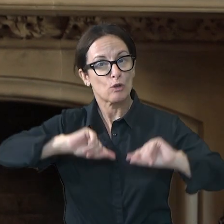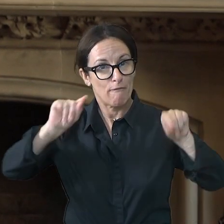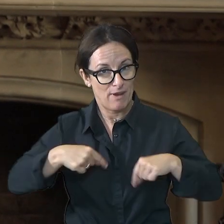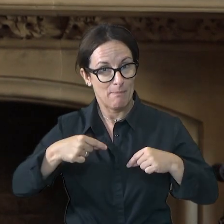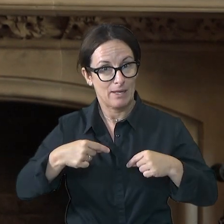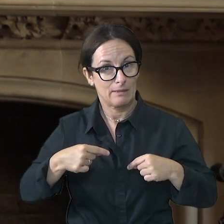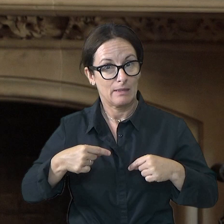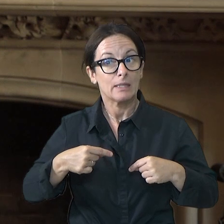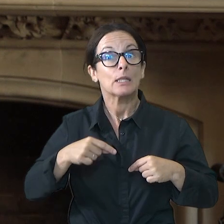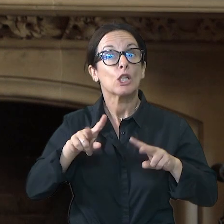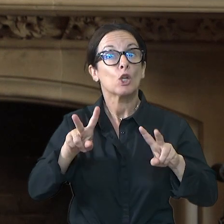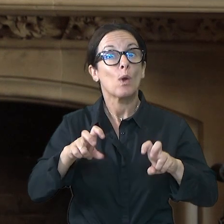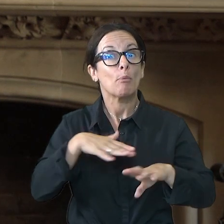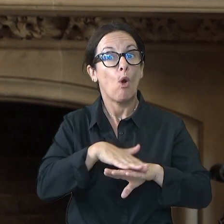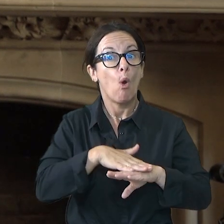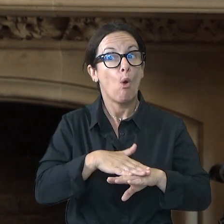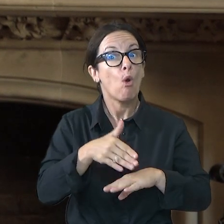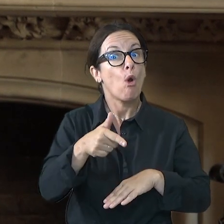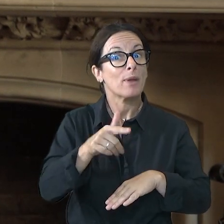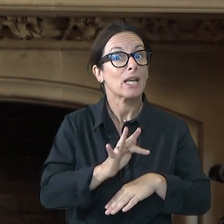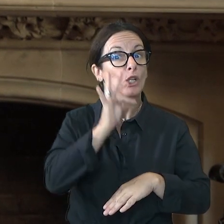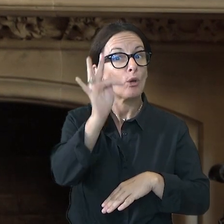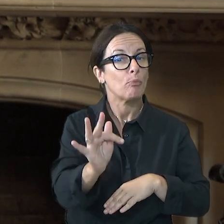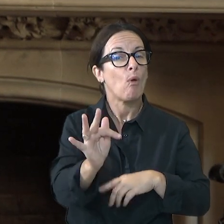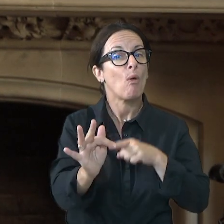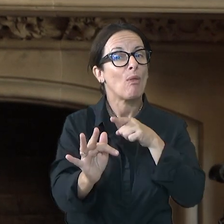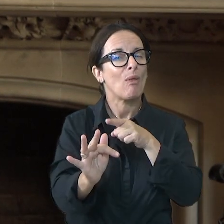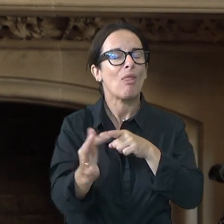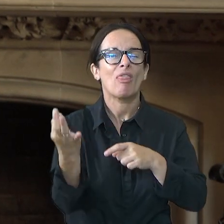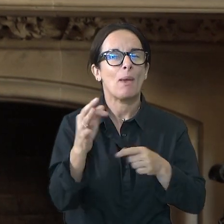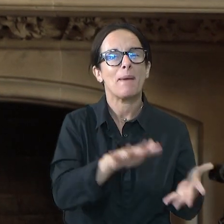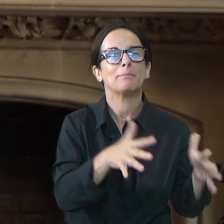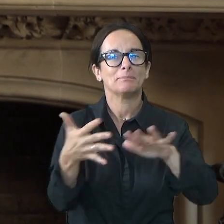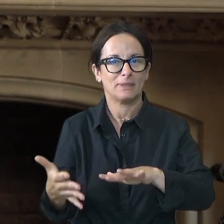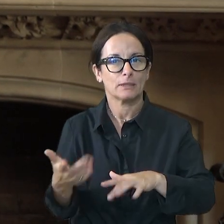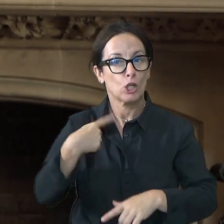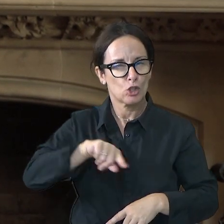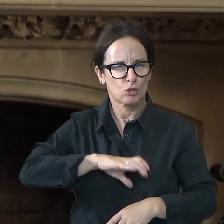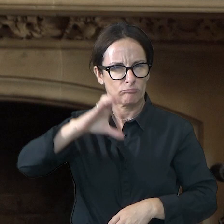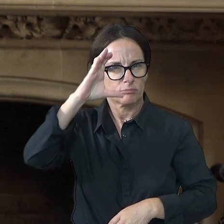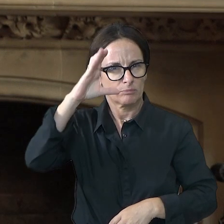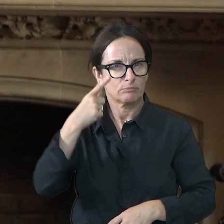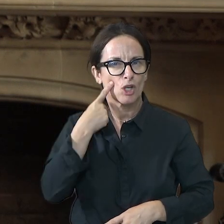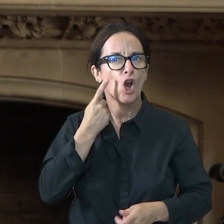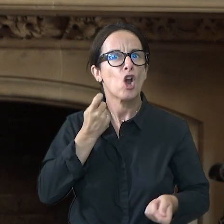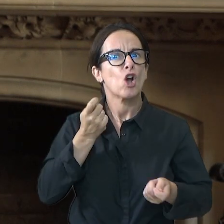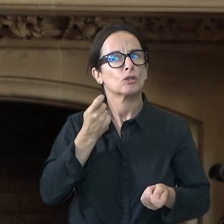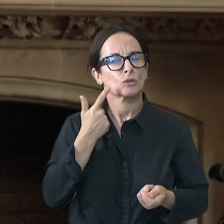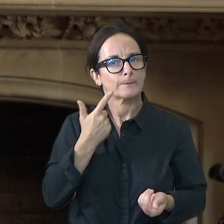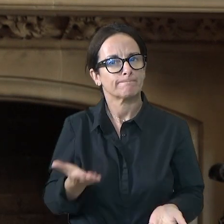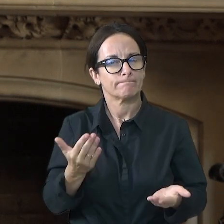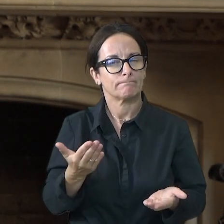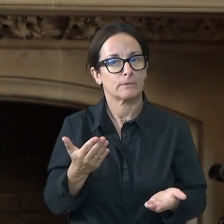signat i el que toca ara en el nou govern és desplegar-lo. Evidentment estarem vigilants perquè sigui així, perquè se compleixi, perquè se desplegui aquest